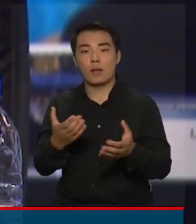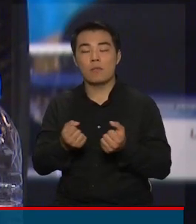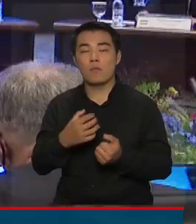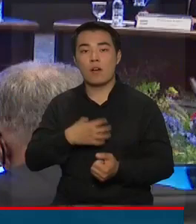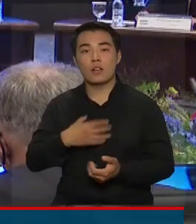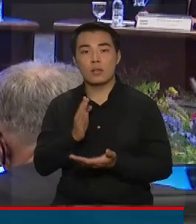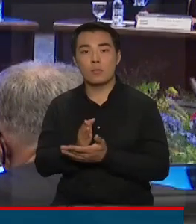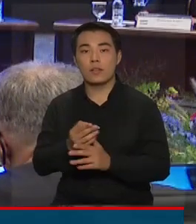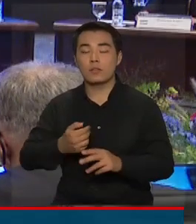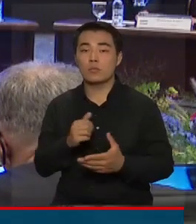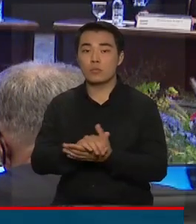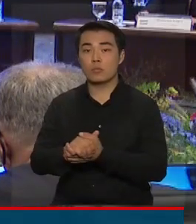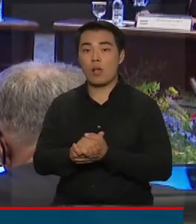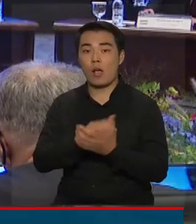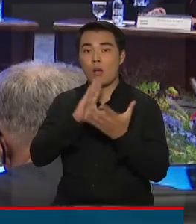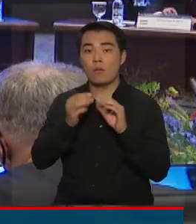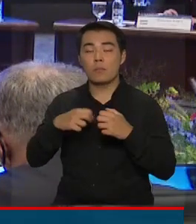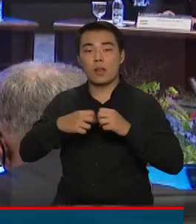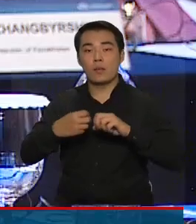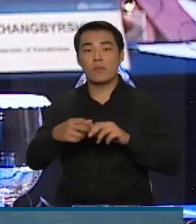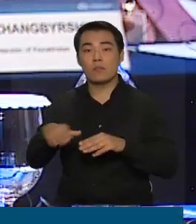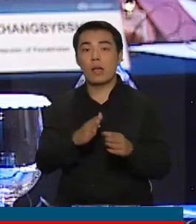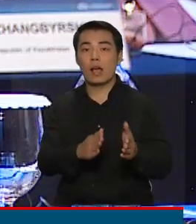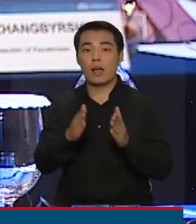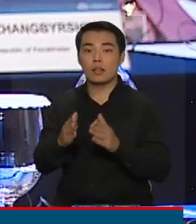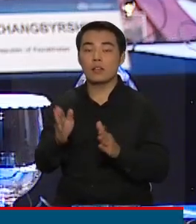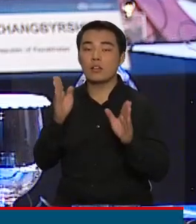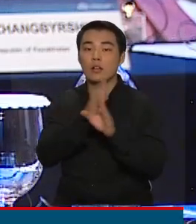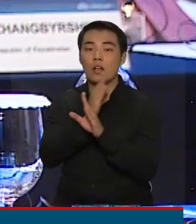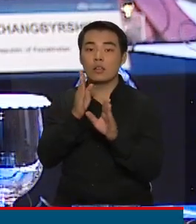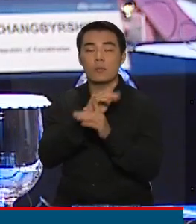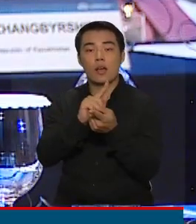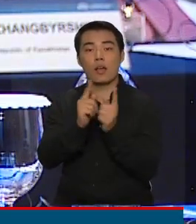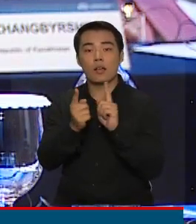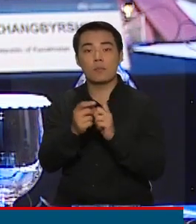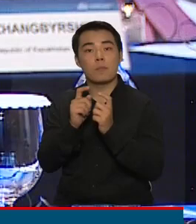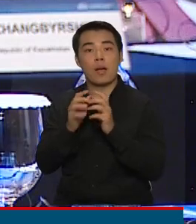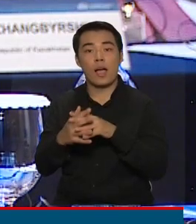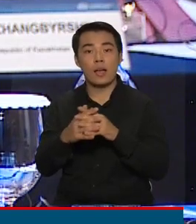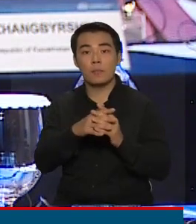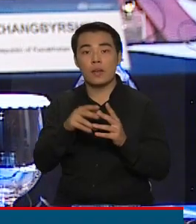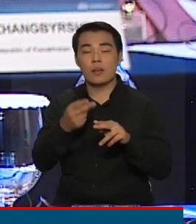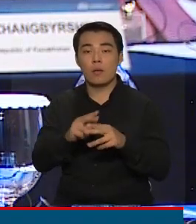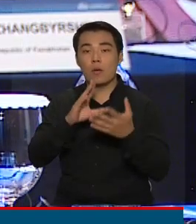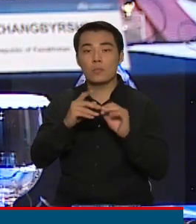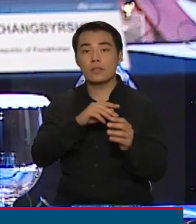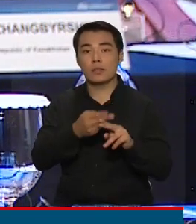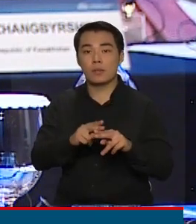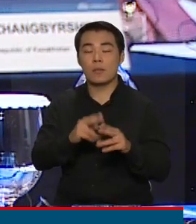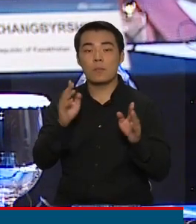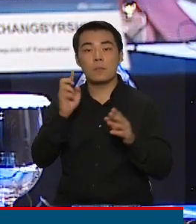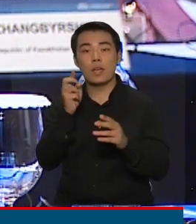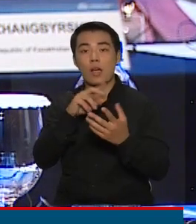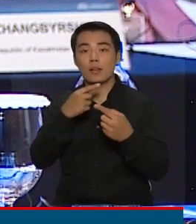маңызды. Ынтымақтастығымыздың өзекті мәселелері қатарында климаттың өзгеруіне қарсы күрес, қоршаған орта мен